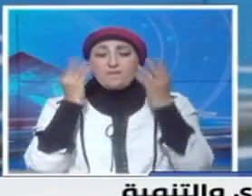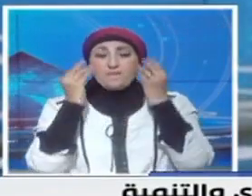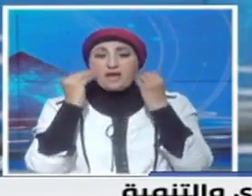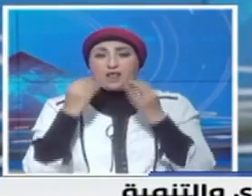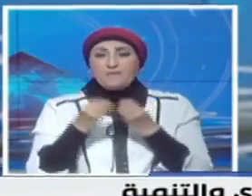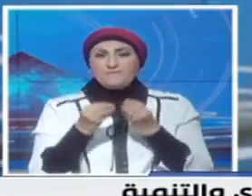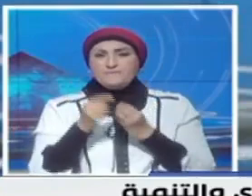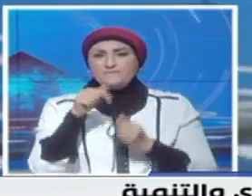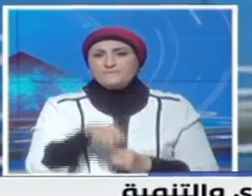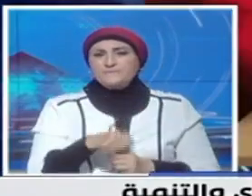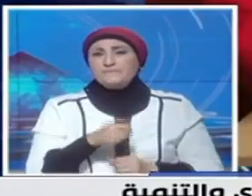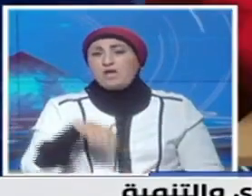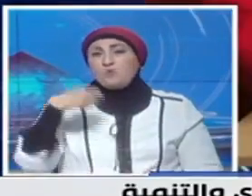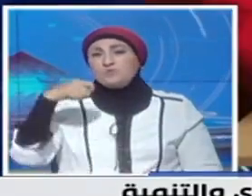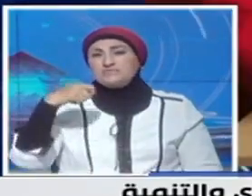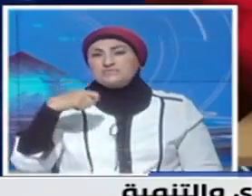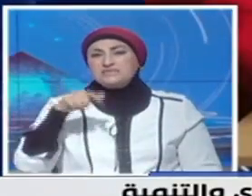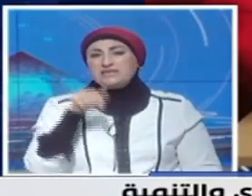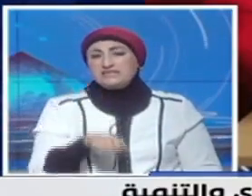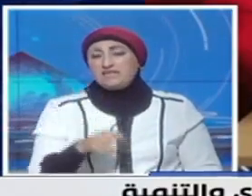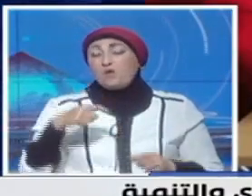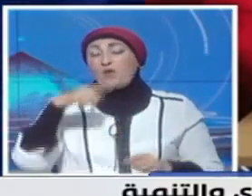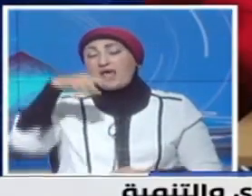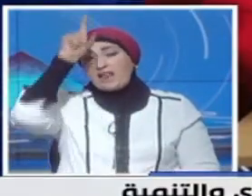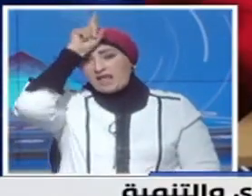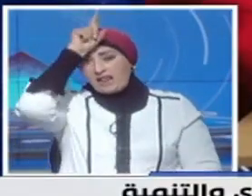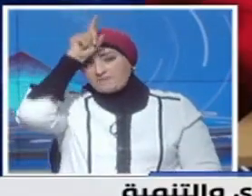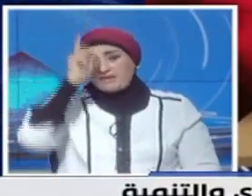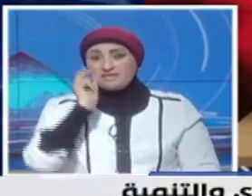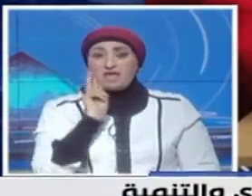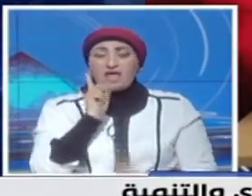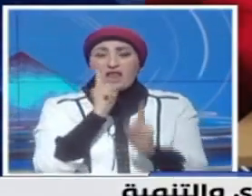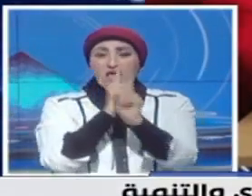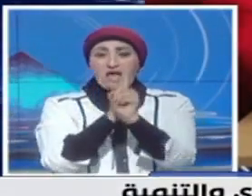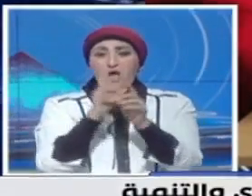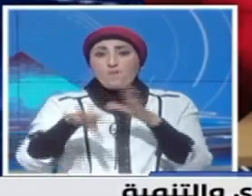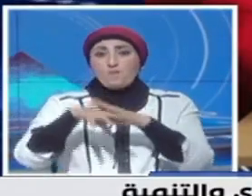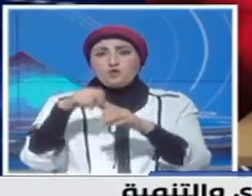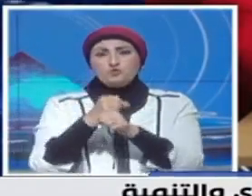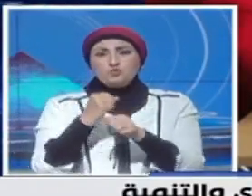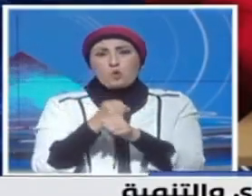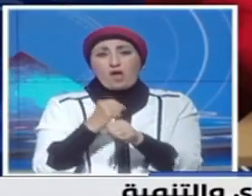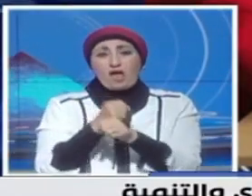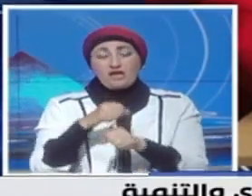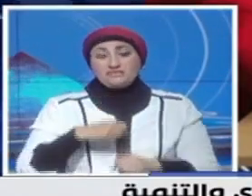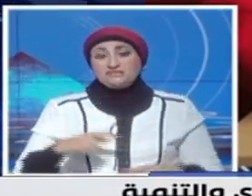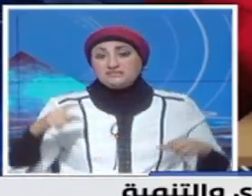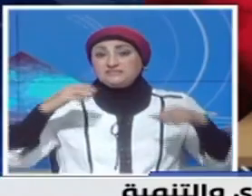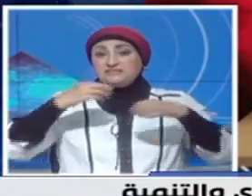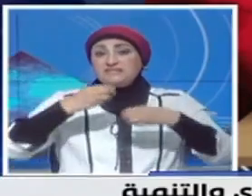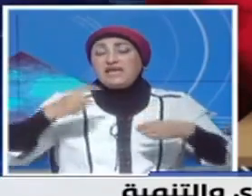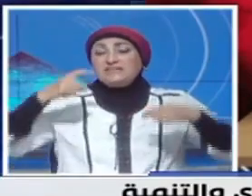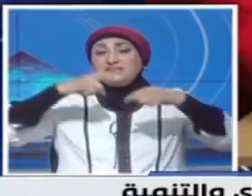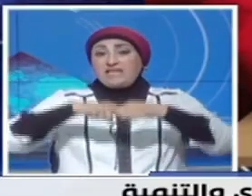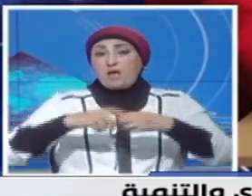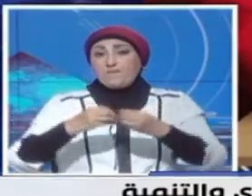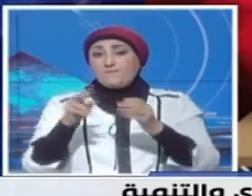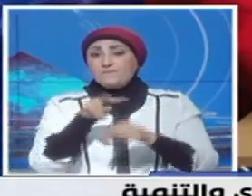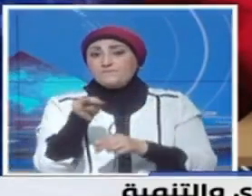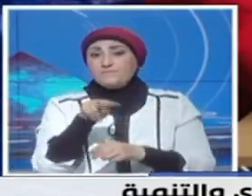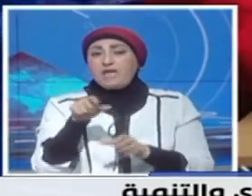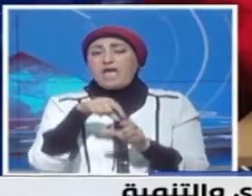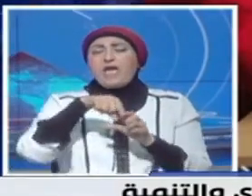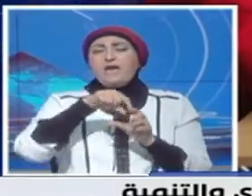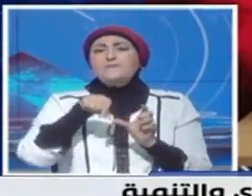للتعاون الاقتصادي والتنمية الألماني، وتناول اللقاء مشروعات التعاون الحالية بين مصر وألمانيا في